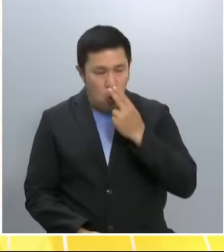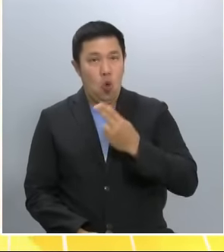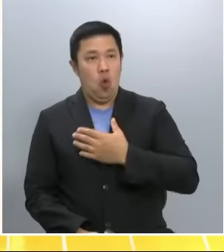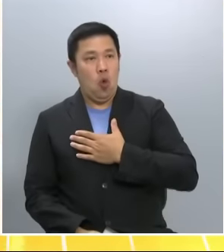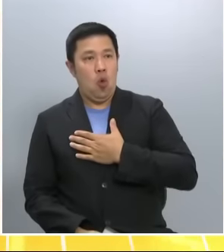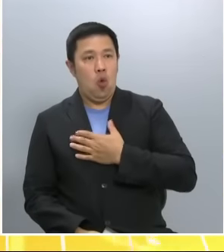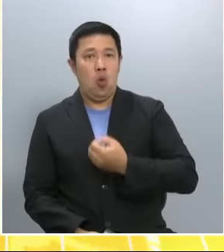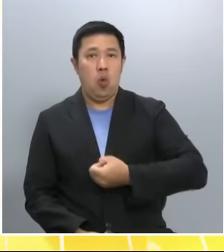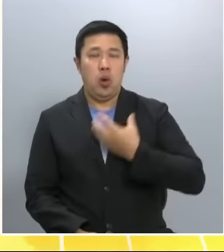อ่ะสดับสับเปี่ยน